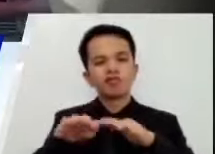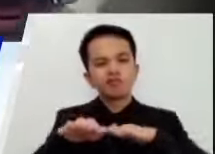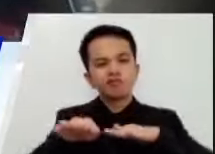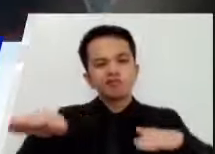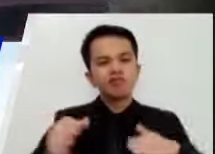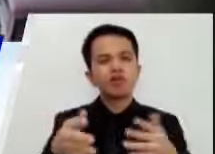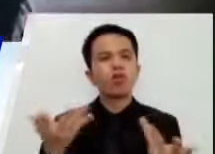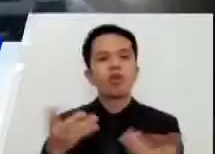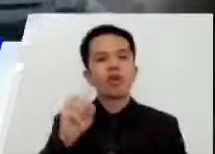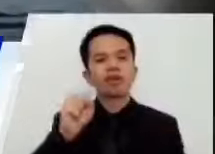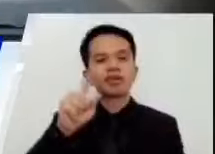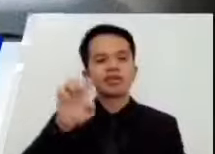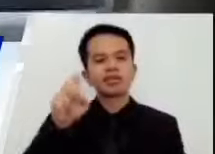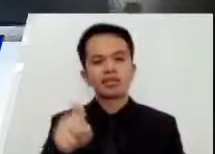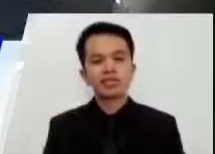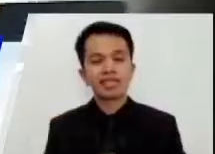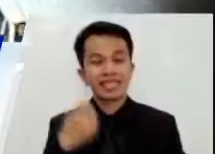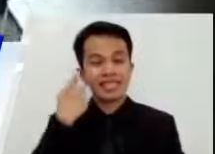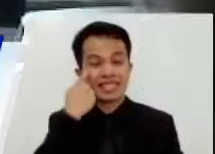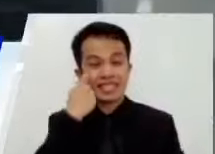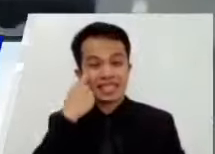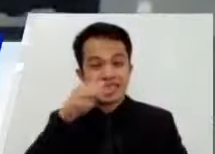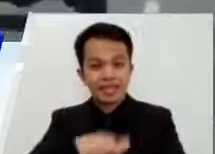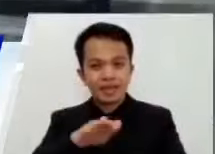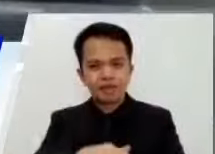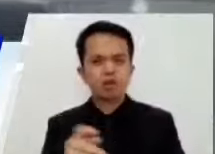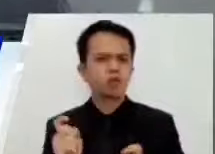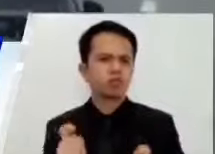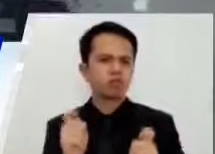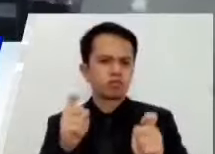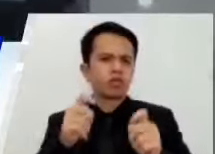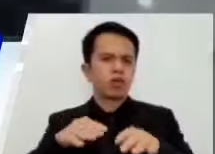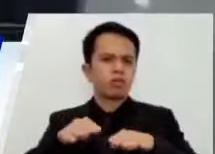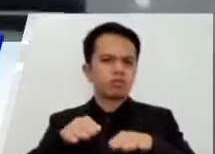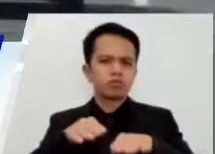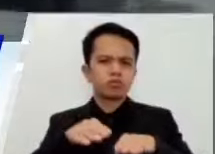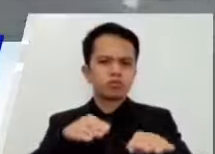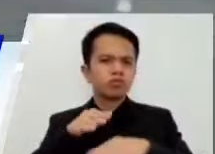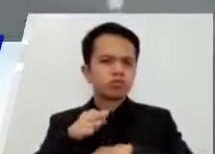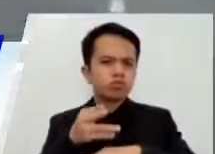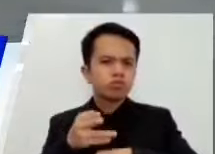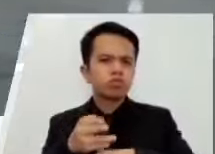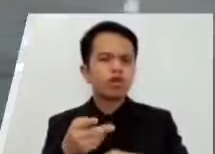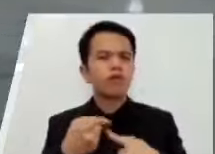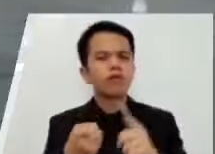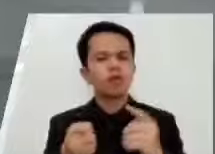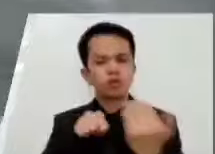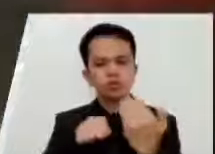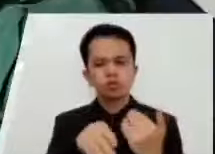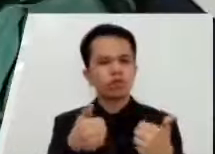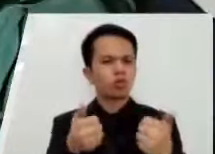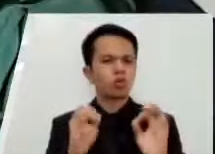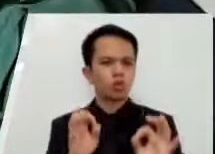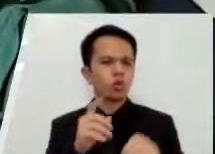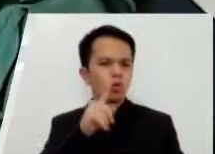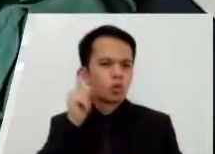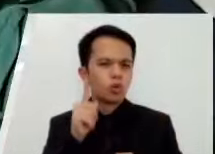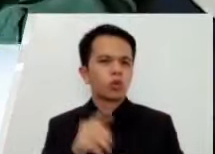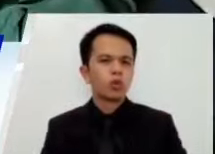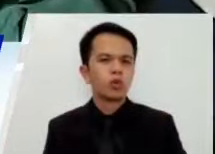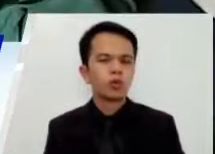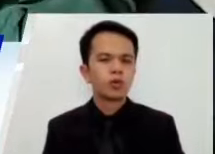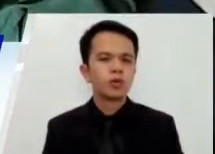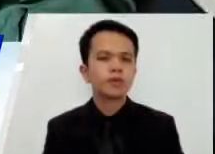Expressway. Kaninang hapon, mabilis pa ang dalo ng trapiko sa SLEX mula Alabang hanggang Santo Tomas, Batangas. Dama